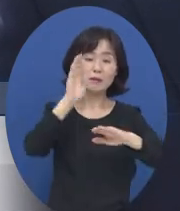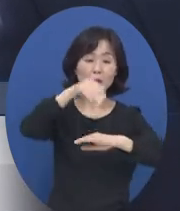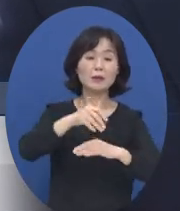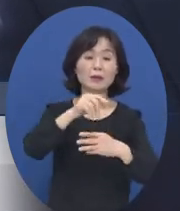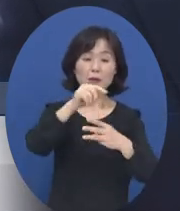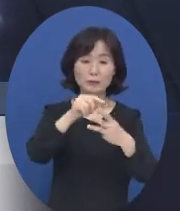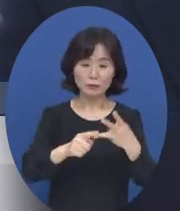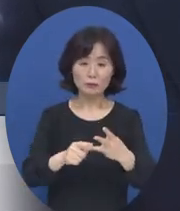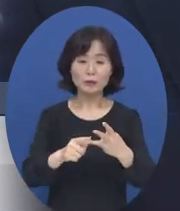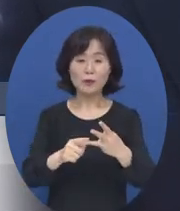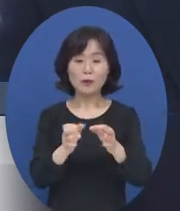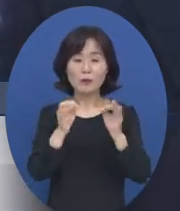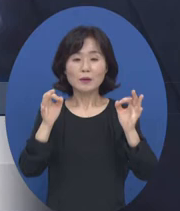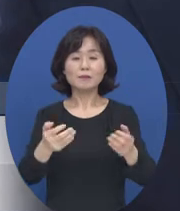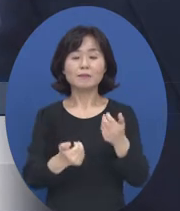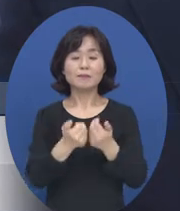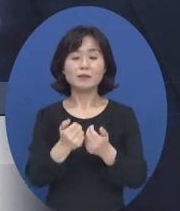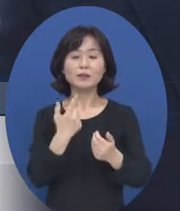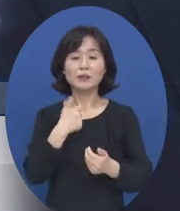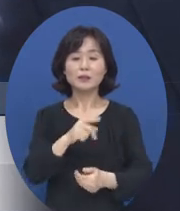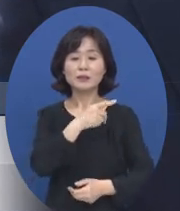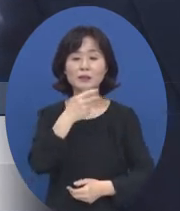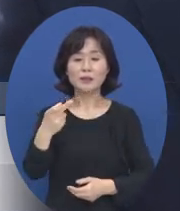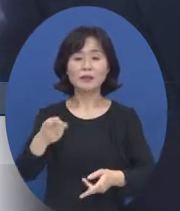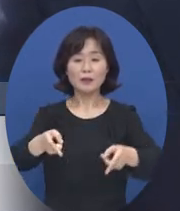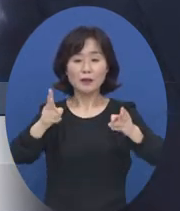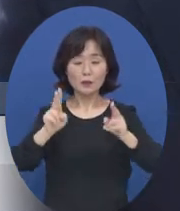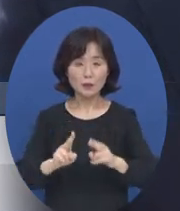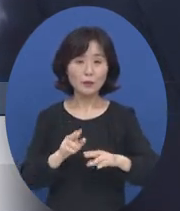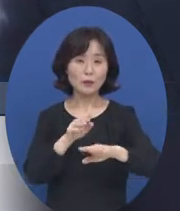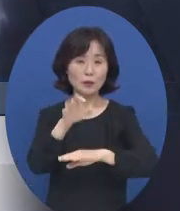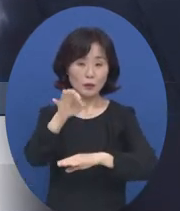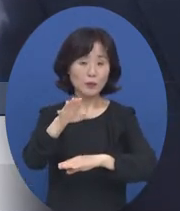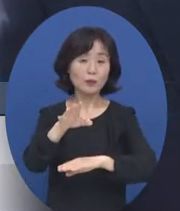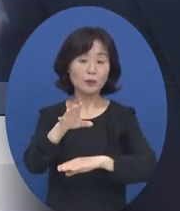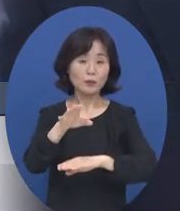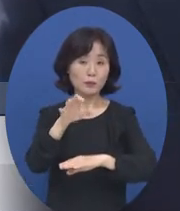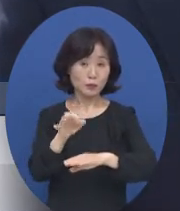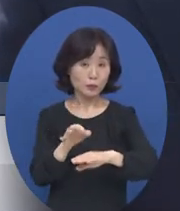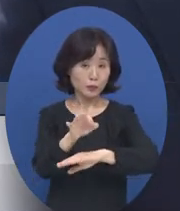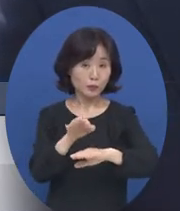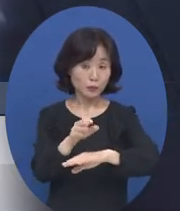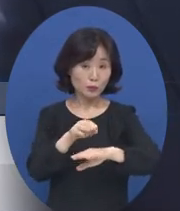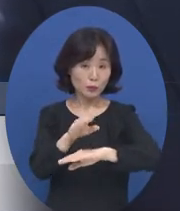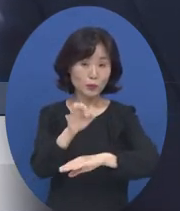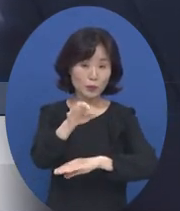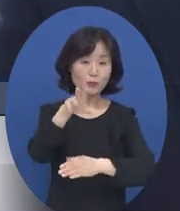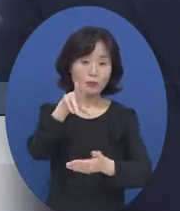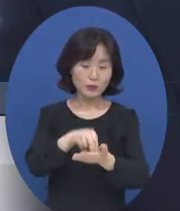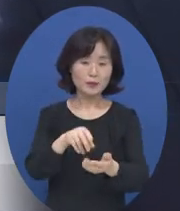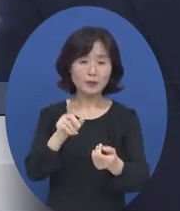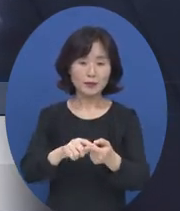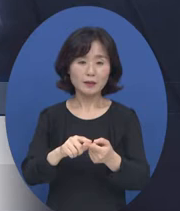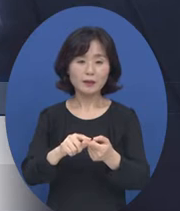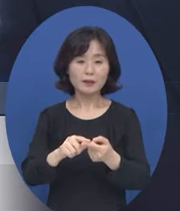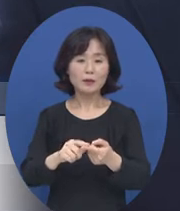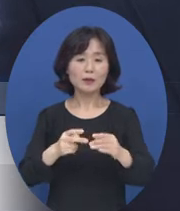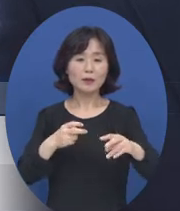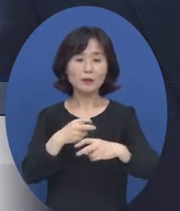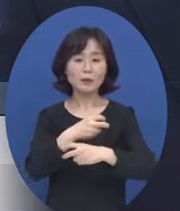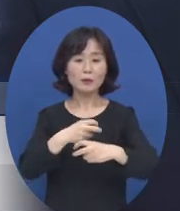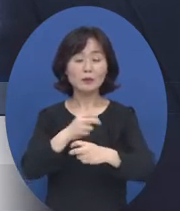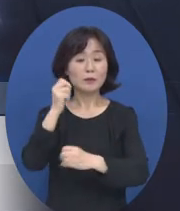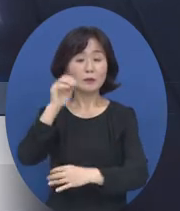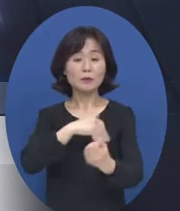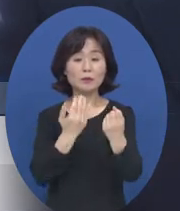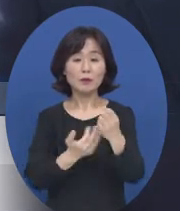겪어온 일산대교 통행료 문제와 관련해서 경기도민의 교통기본권 회복과 통행료 무료화를